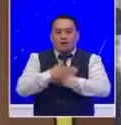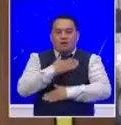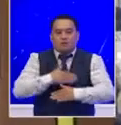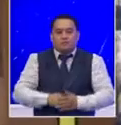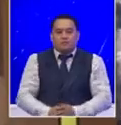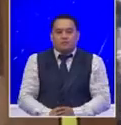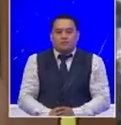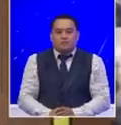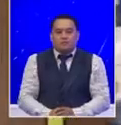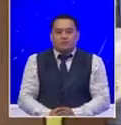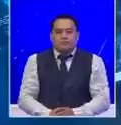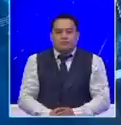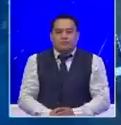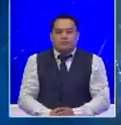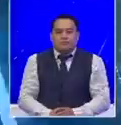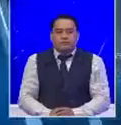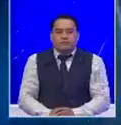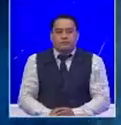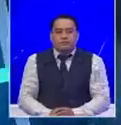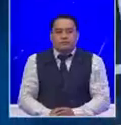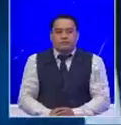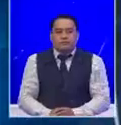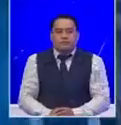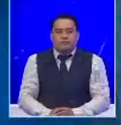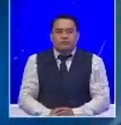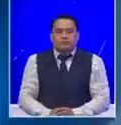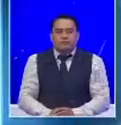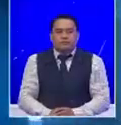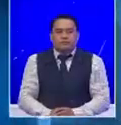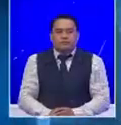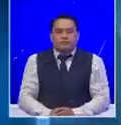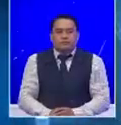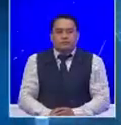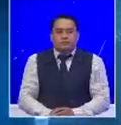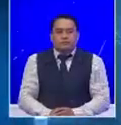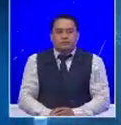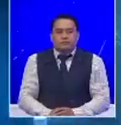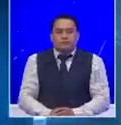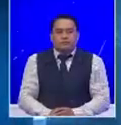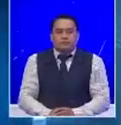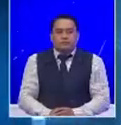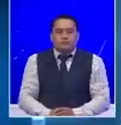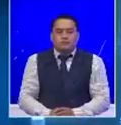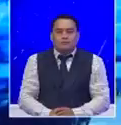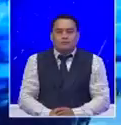заверили в Акимате областного центра. Дамир Анитов, Нуржан Муканов, телеканал ЖЦУ.